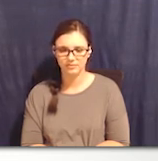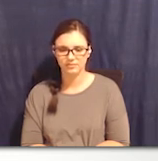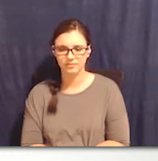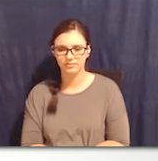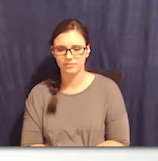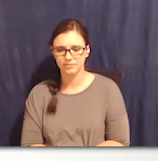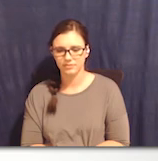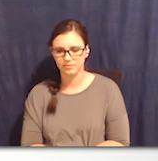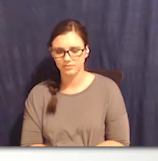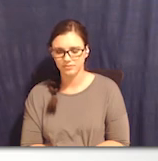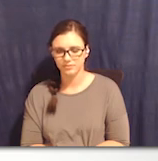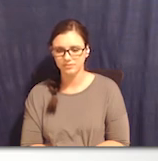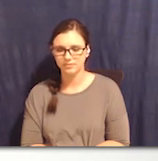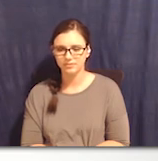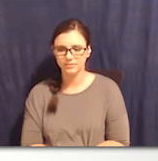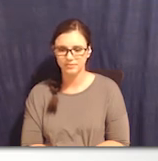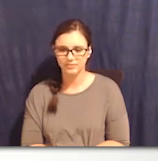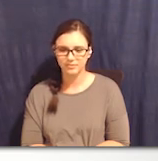디어자